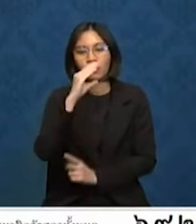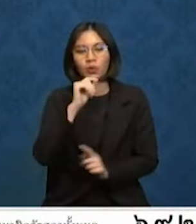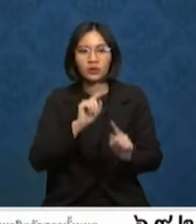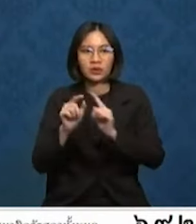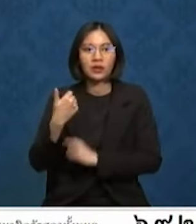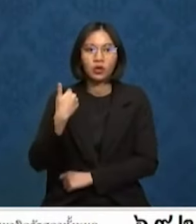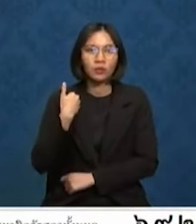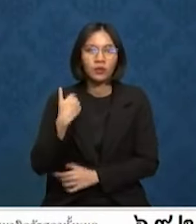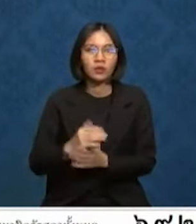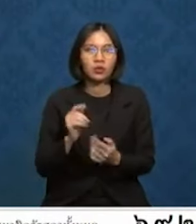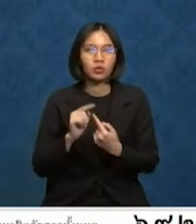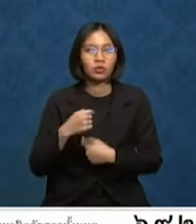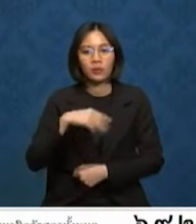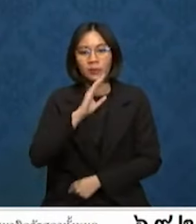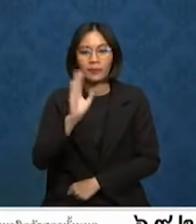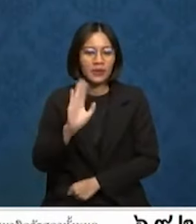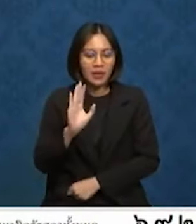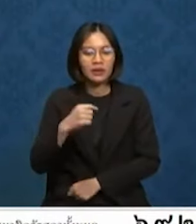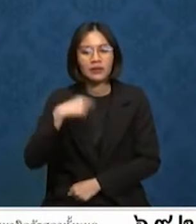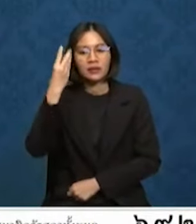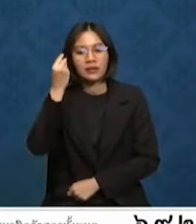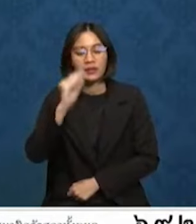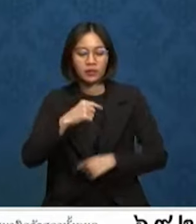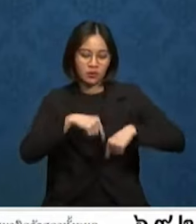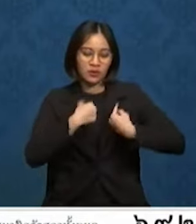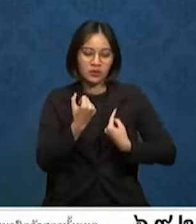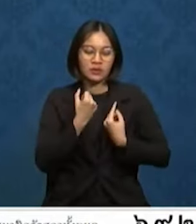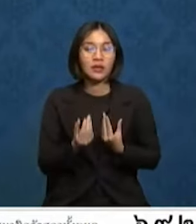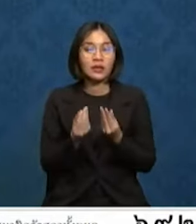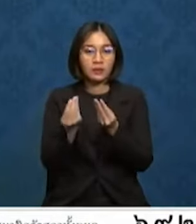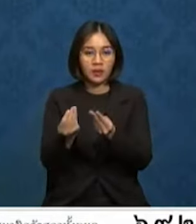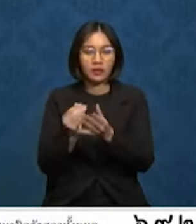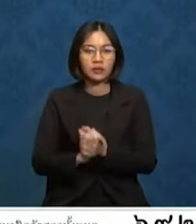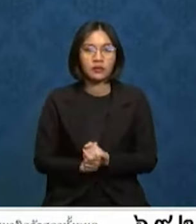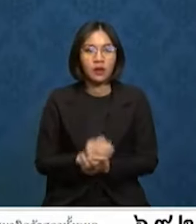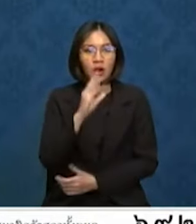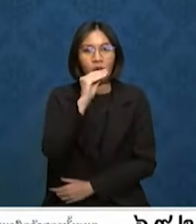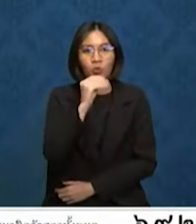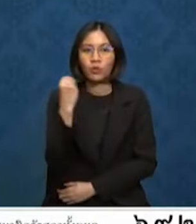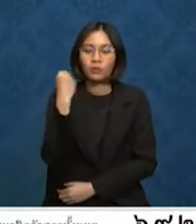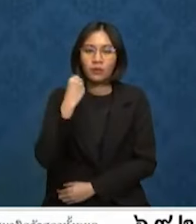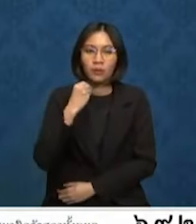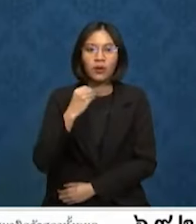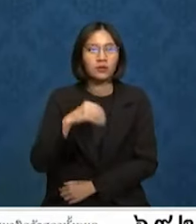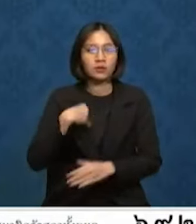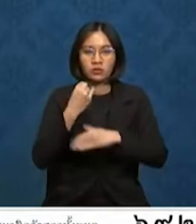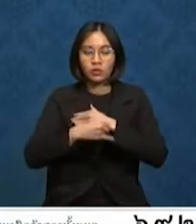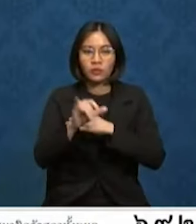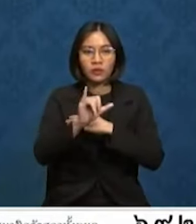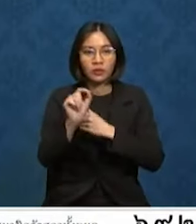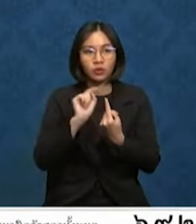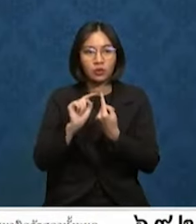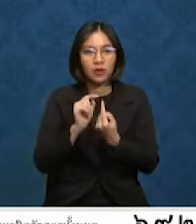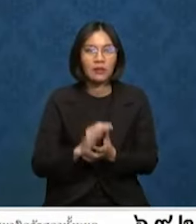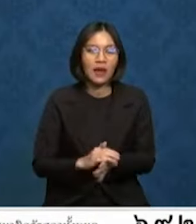บ้างมันไม่ใช่เราก็ไม่ต้องไปคิดก็ให้กำลังใจแล้วที่พูดกันมากๆก็ยังไม่จบก็